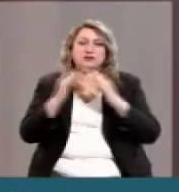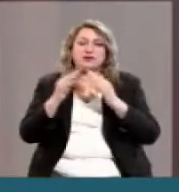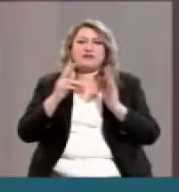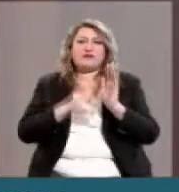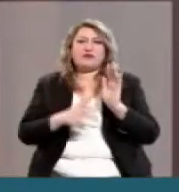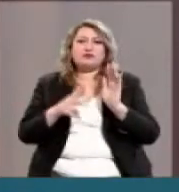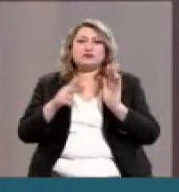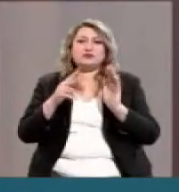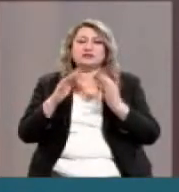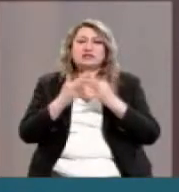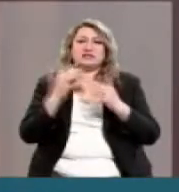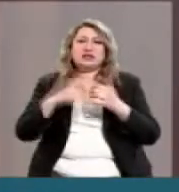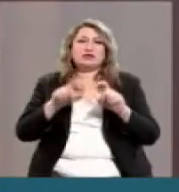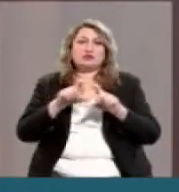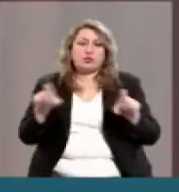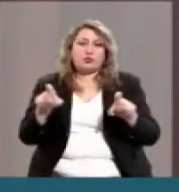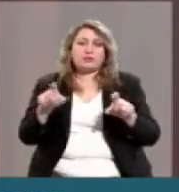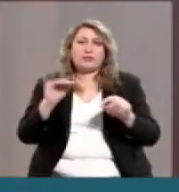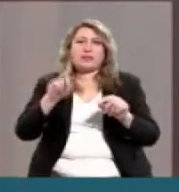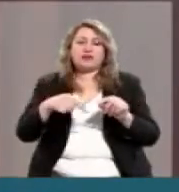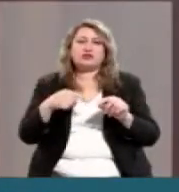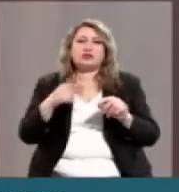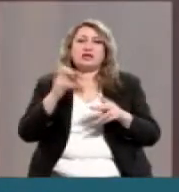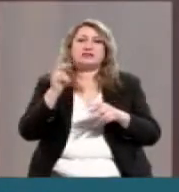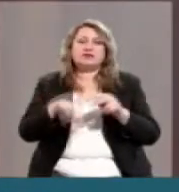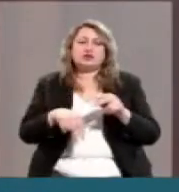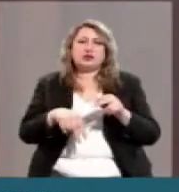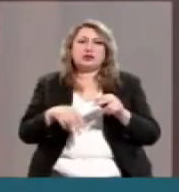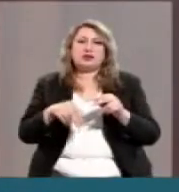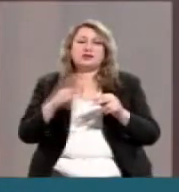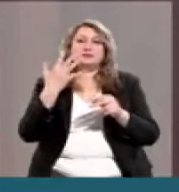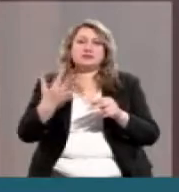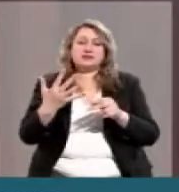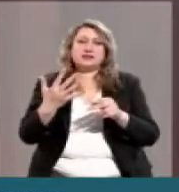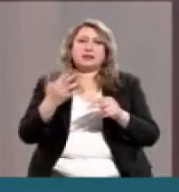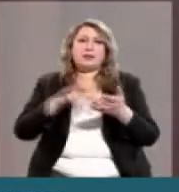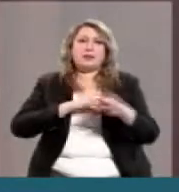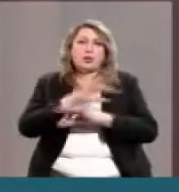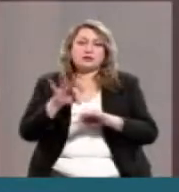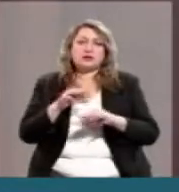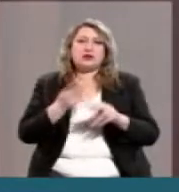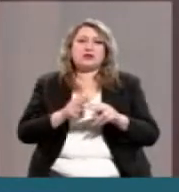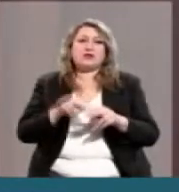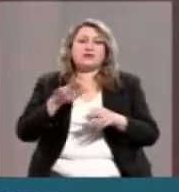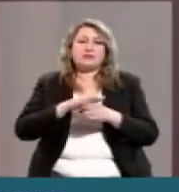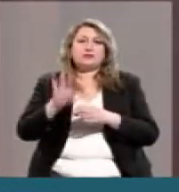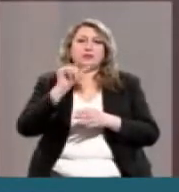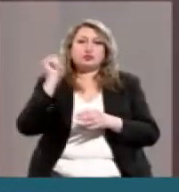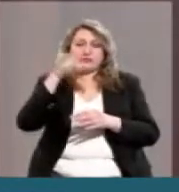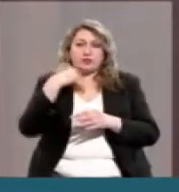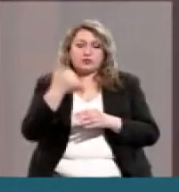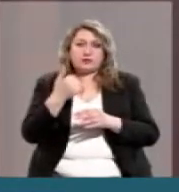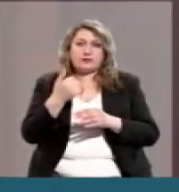8 сельских средних школ, а также на завершение 5 проектов, которые реализуются с прошлого